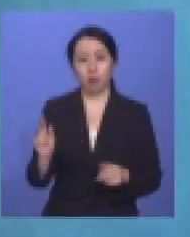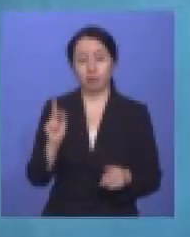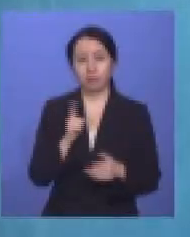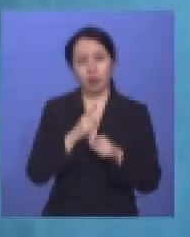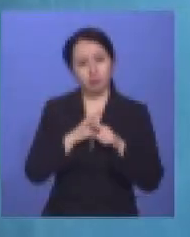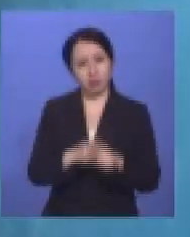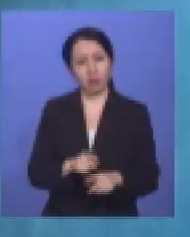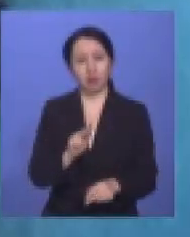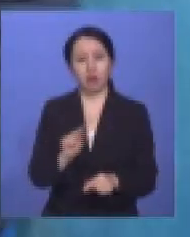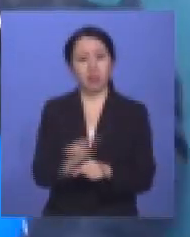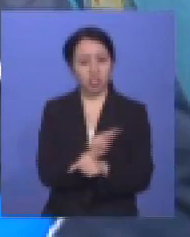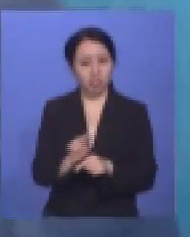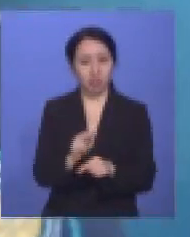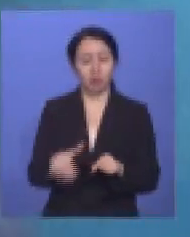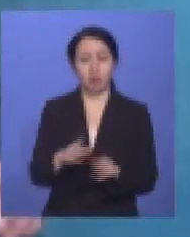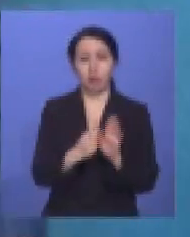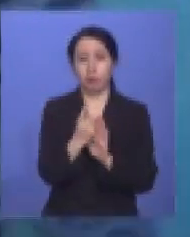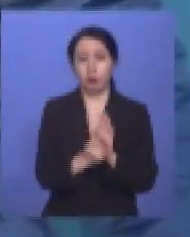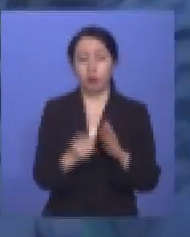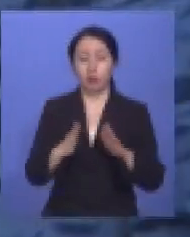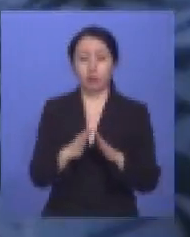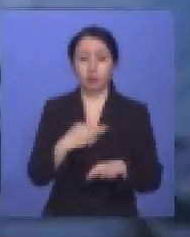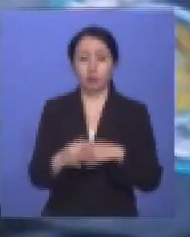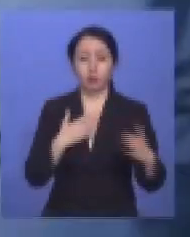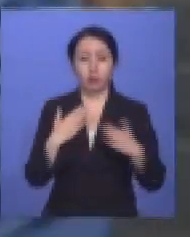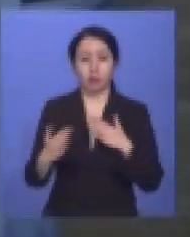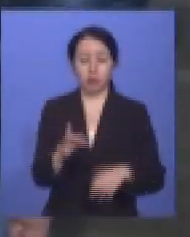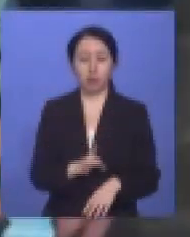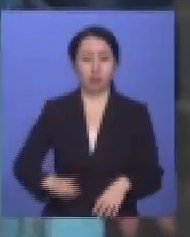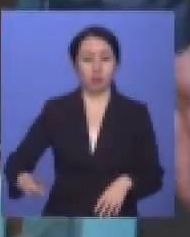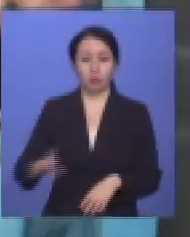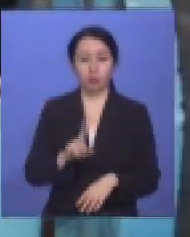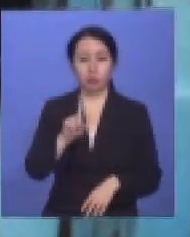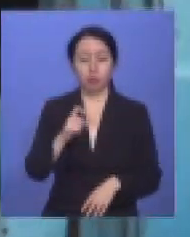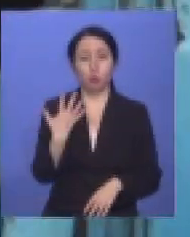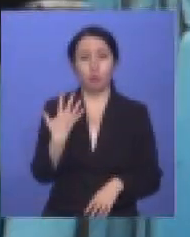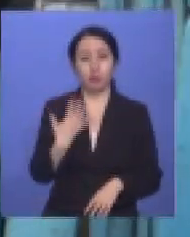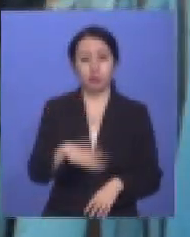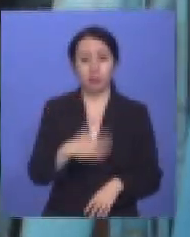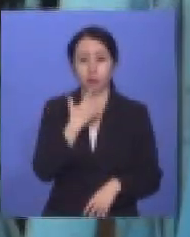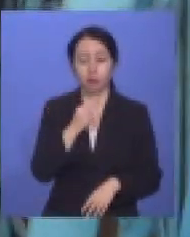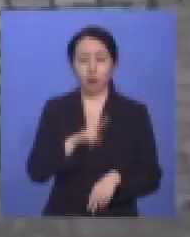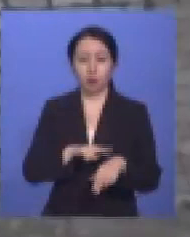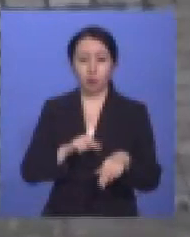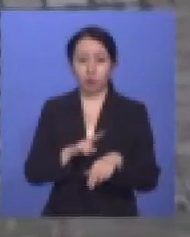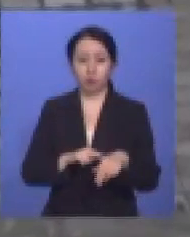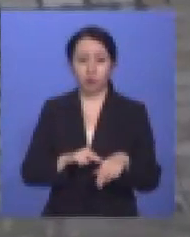По всем вопросам, касающимся бытового насилия, можно обратиться на республиканскую линию 150 к своему участковому